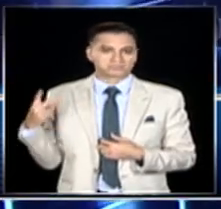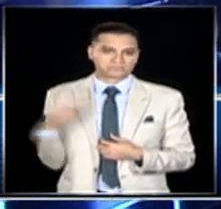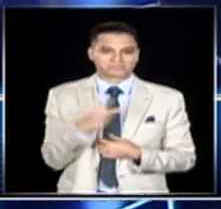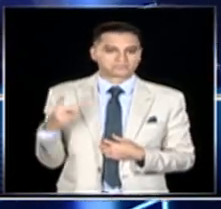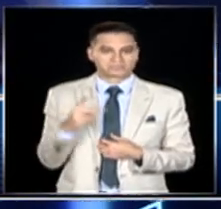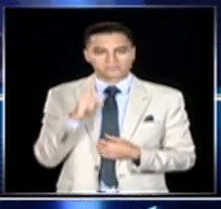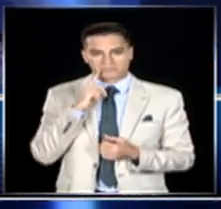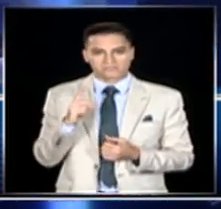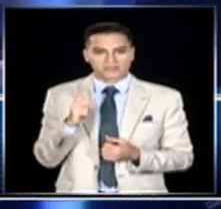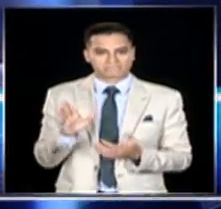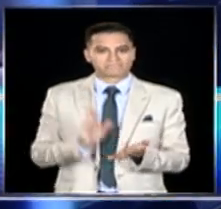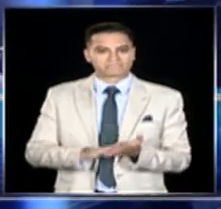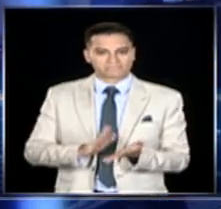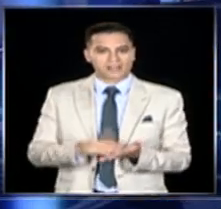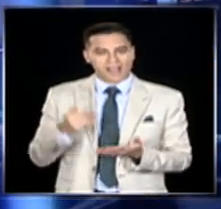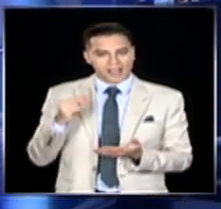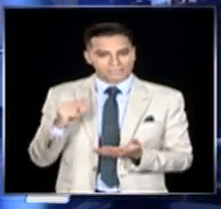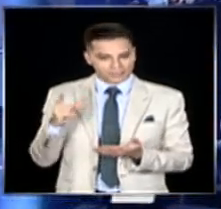333. برافو عليك يا أحمد،